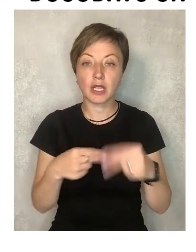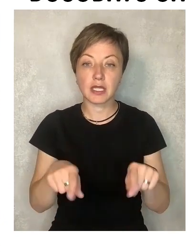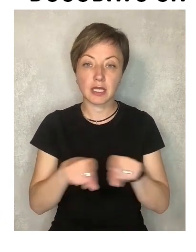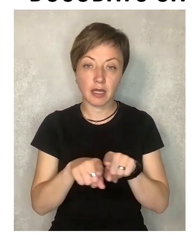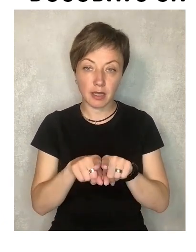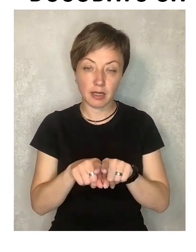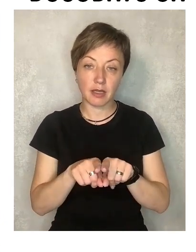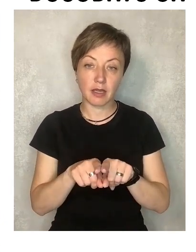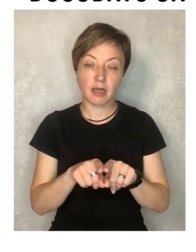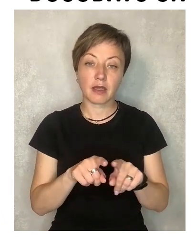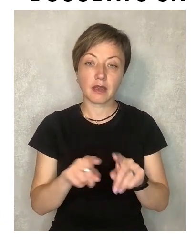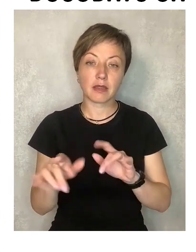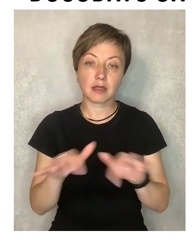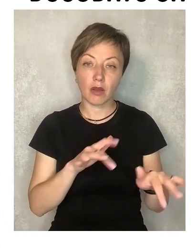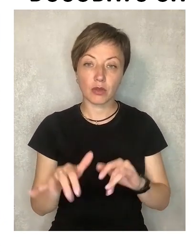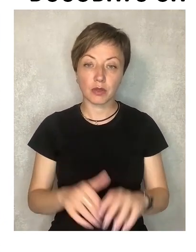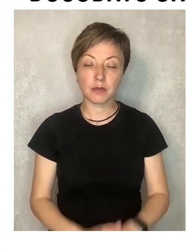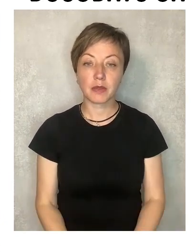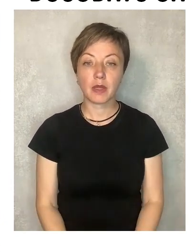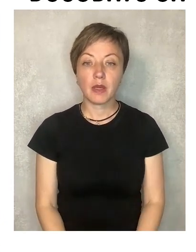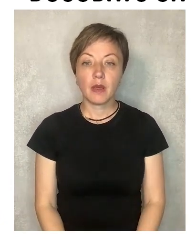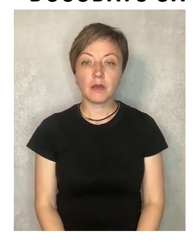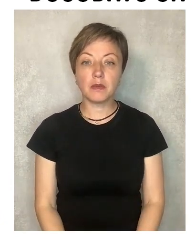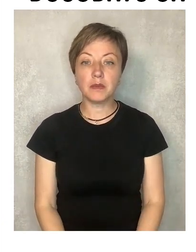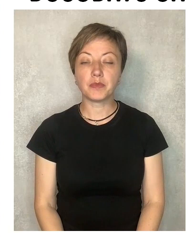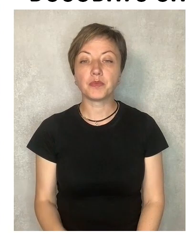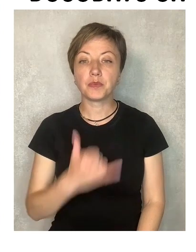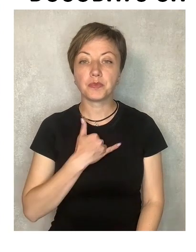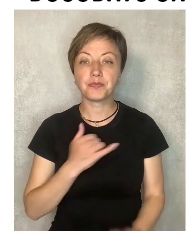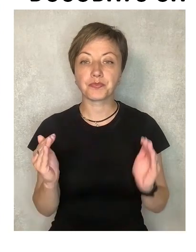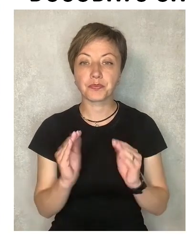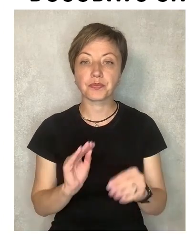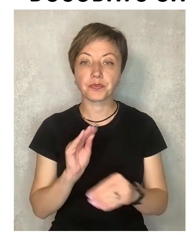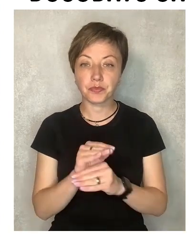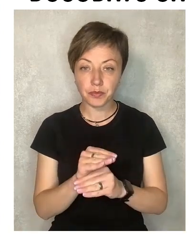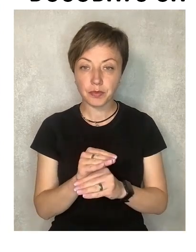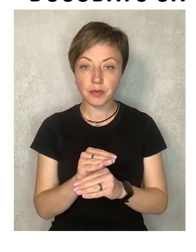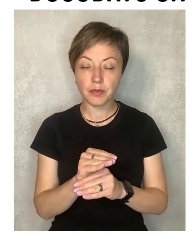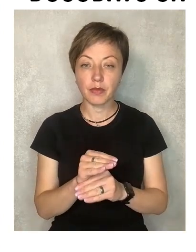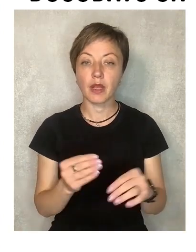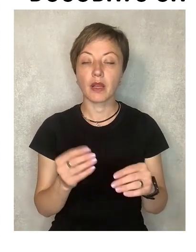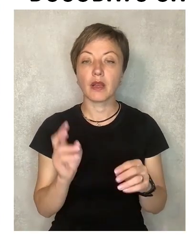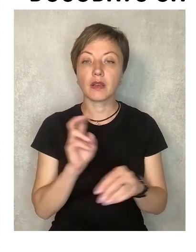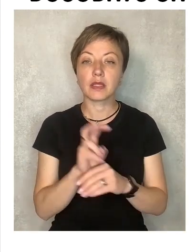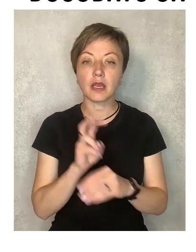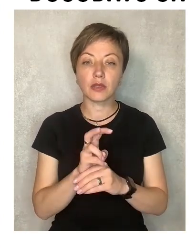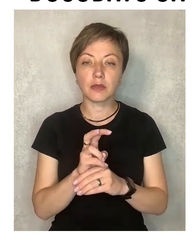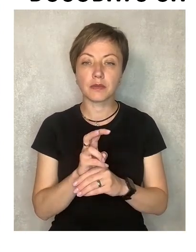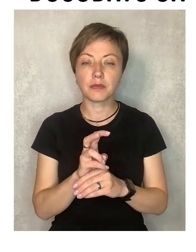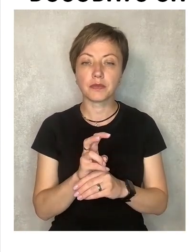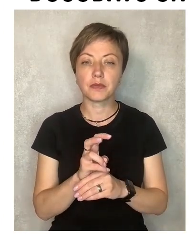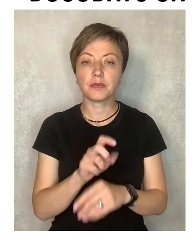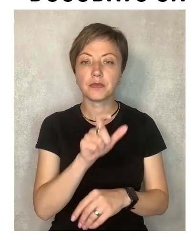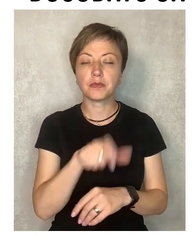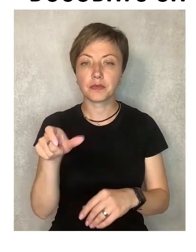Дякую дуже. Так, і в мене маленька ремарка. Щодо от відвідування громадян сесії,